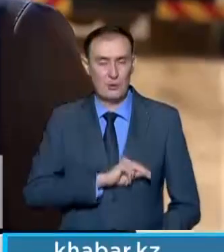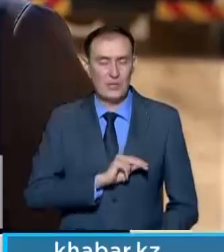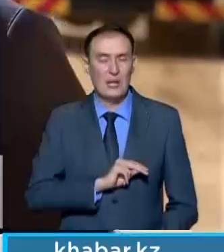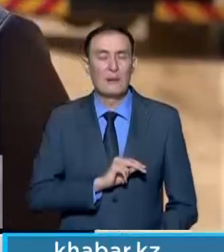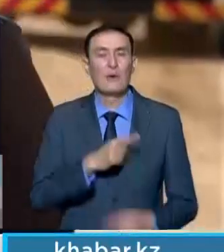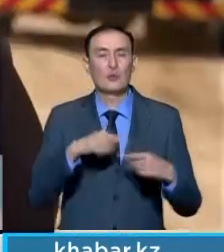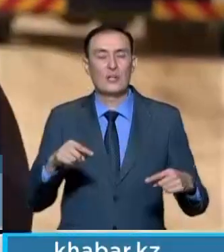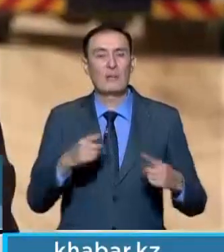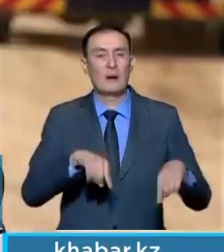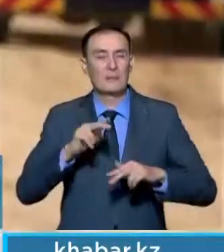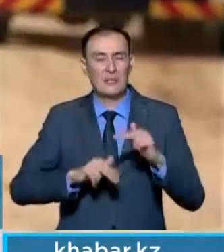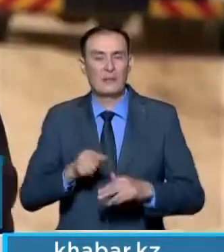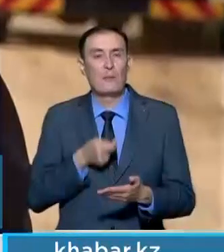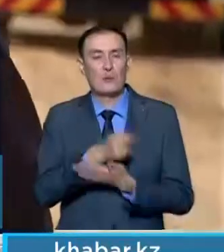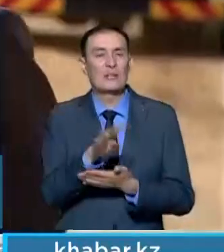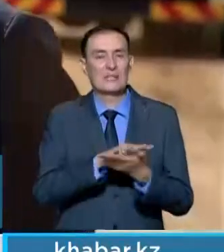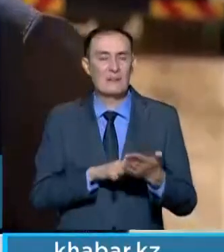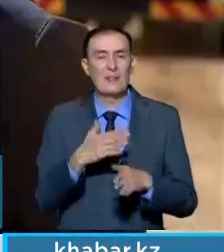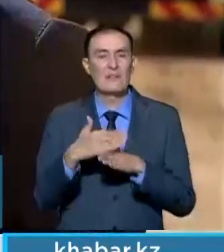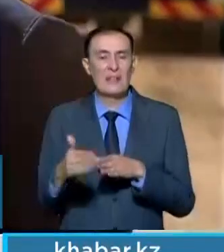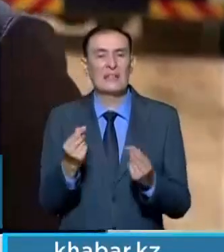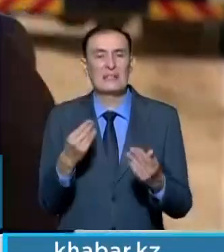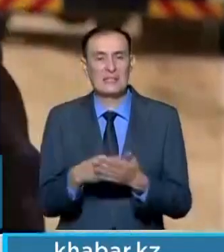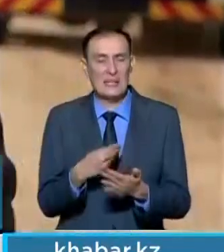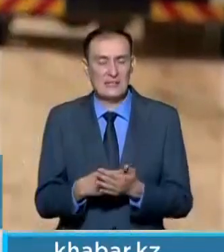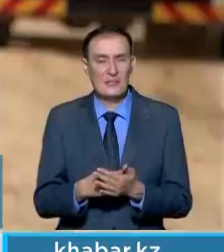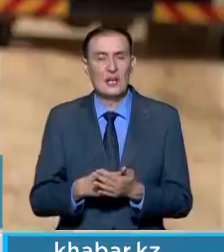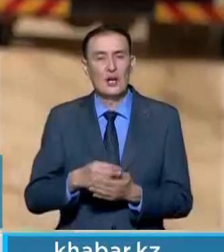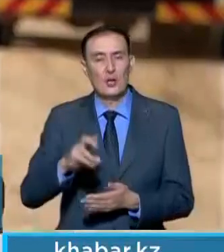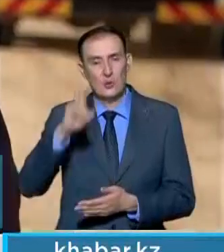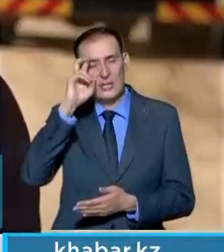По остальным объектам подали бюджетные заявки на выделение средств из